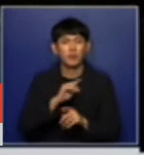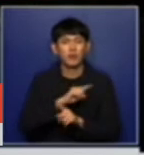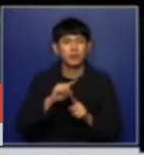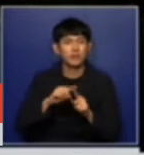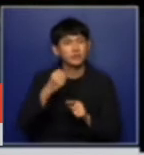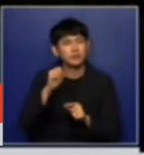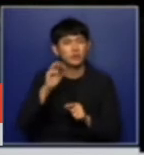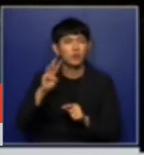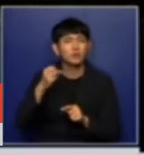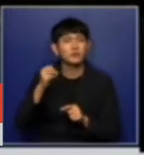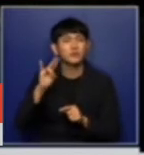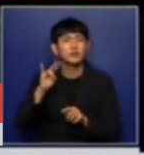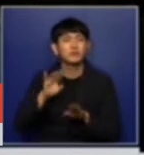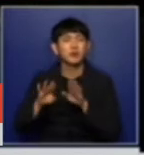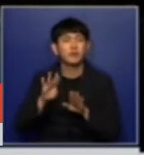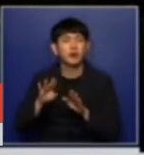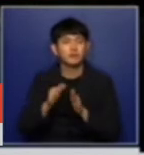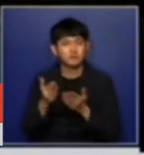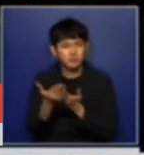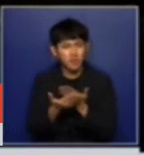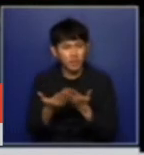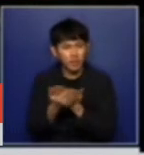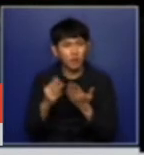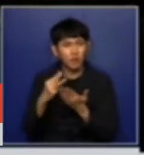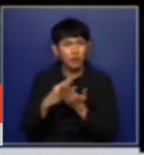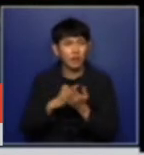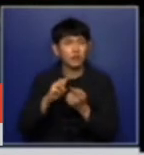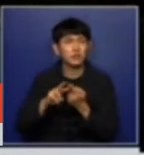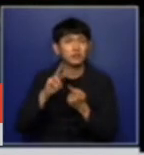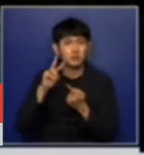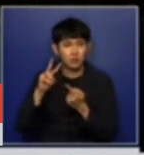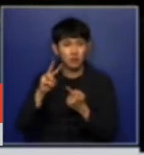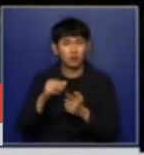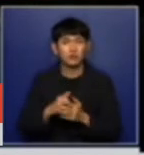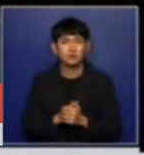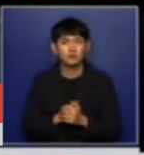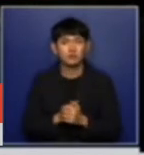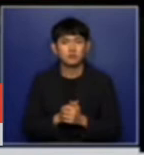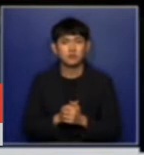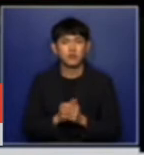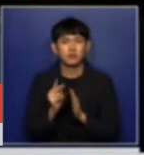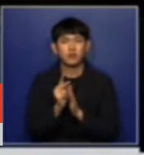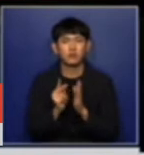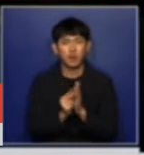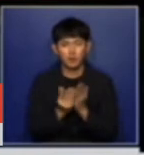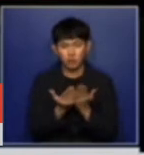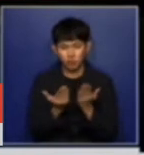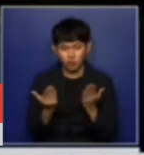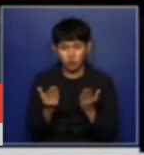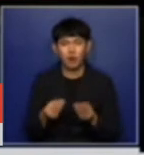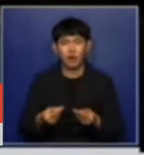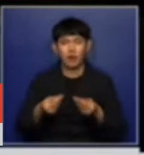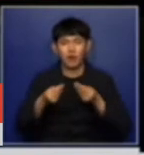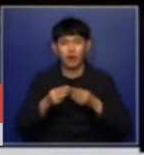17เนี่ยจะเข้าสู่การพิจารณาในวาระที่2เป็นรายมาตรากลับมาให้สภา